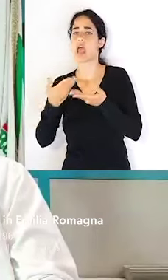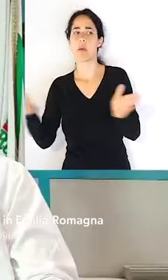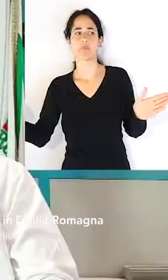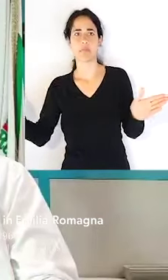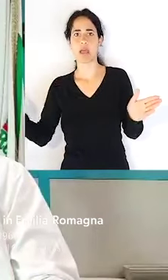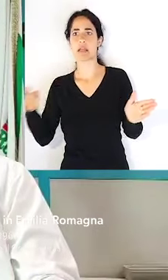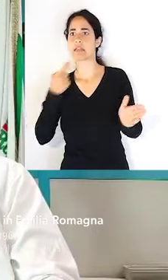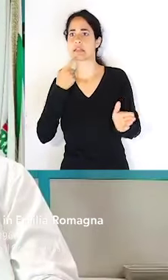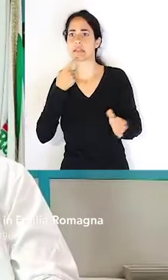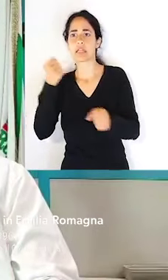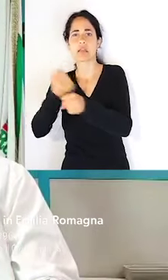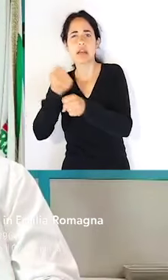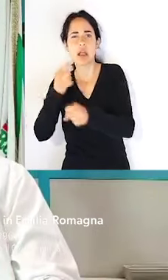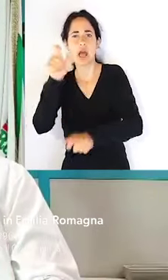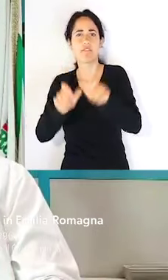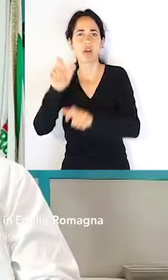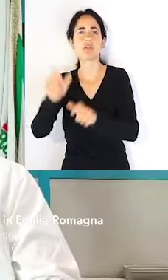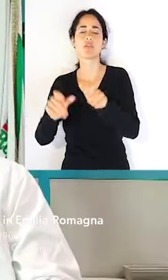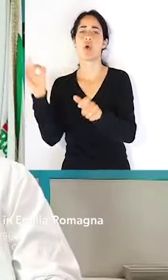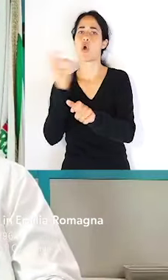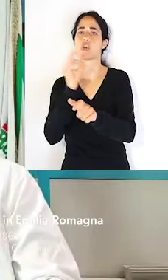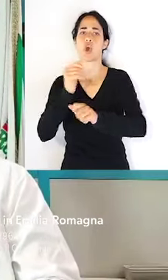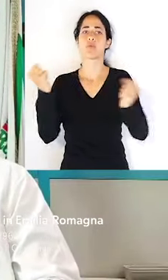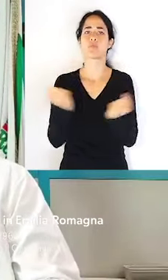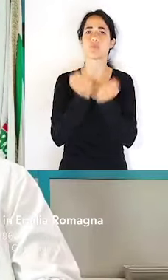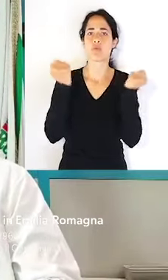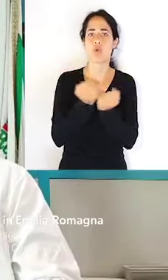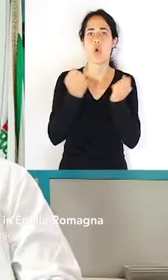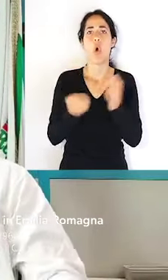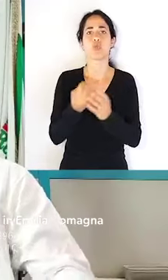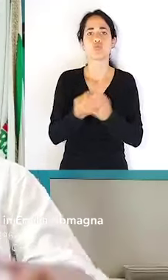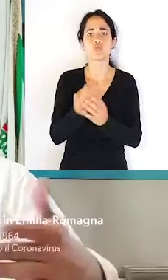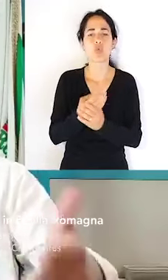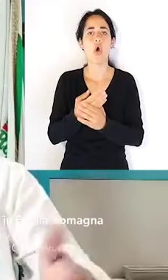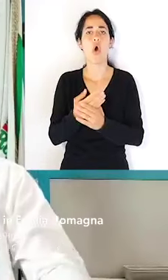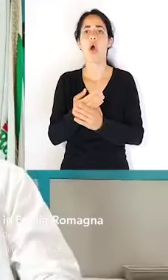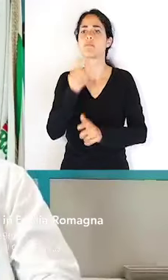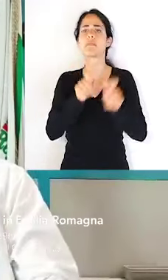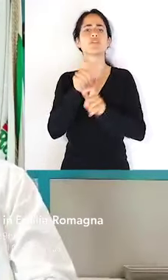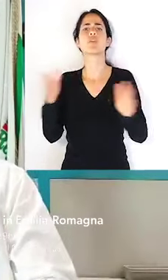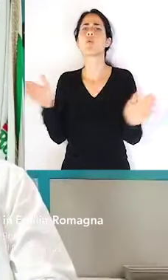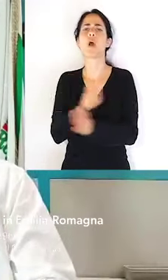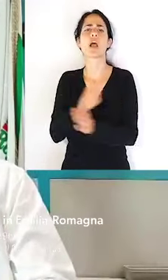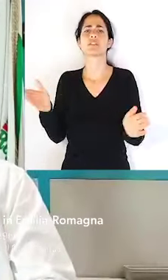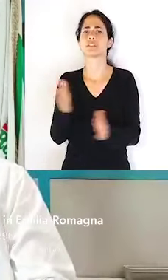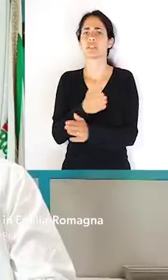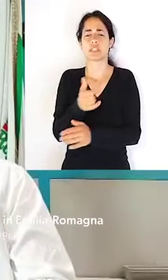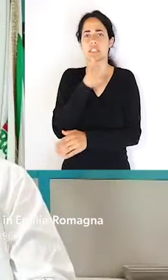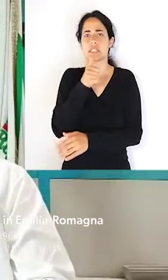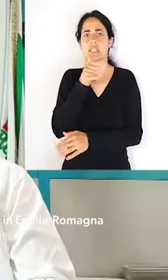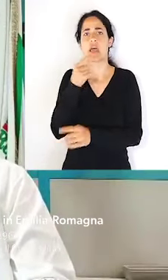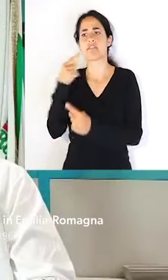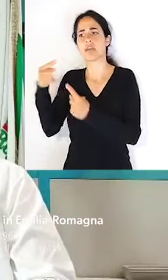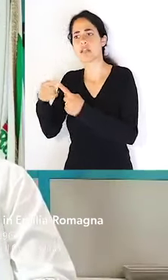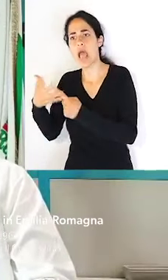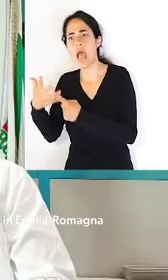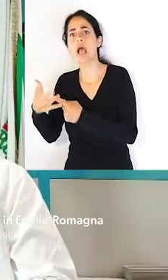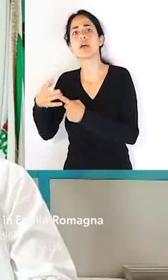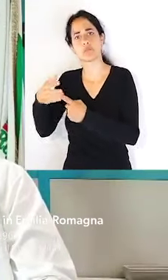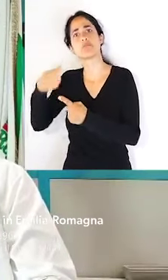le attività produttive, per i laboratori, per tutti coloro che dovessero, attraverso anche una ricetta